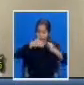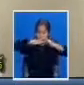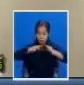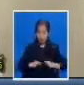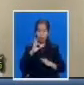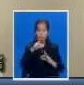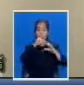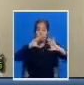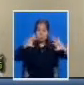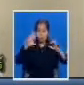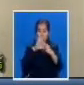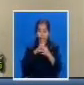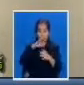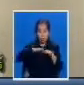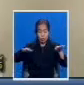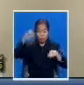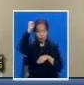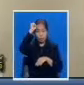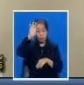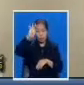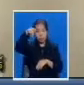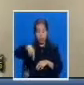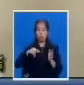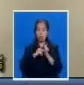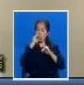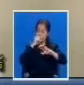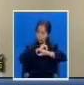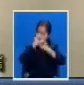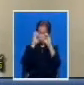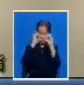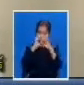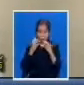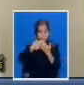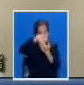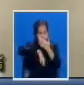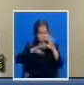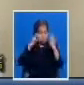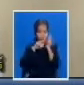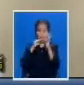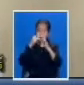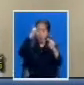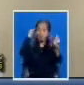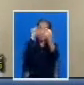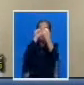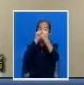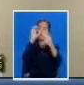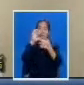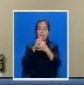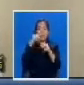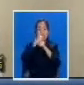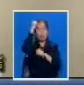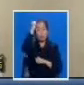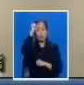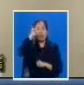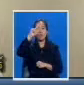ในเรื่องนี้ยืนยันครับว่าจะเป็นไปอย่างโปร่งใสนะครับแล้วก็มีเป้าหมายในการที่จะทำให้สถานะของขสมกและที่สำคัญที่สุด